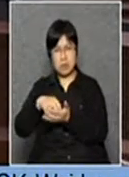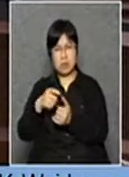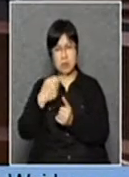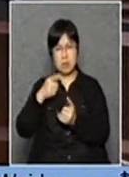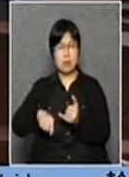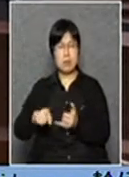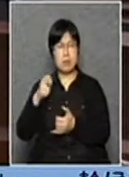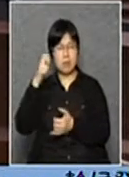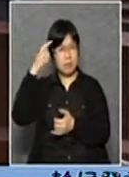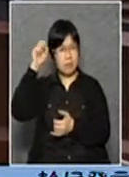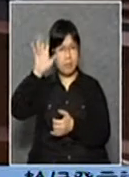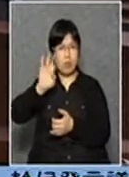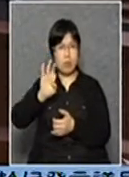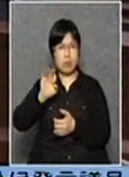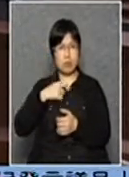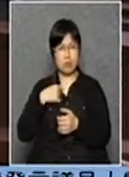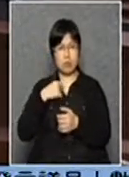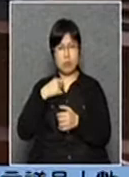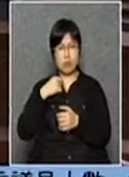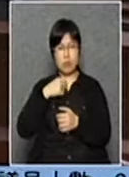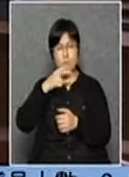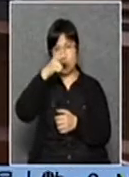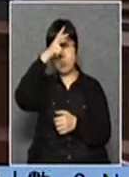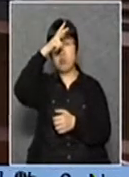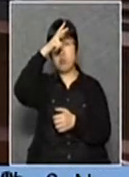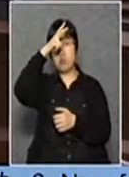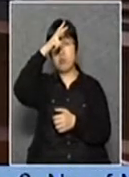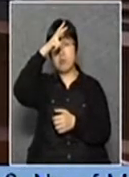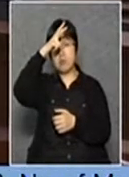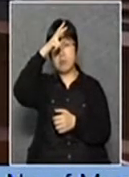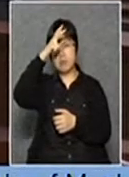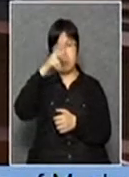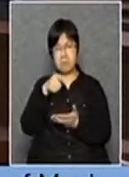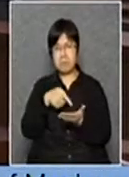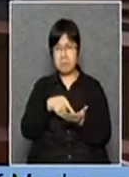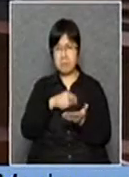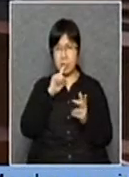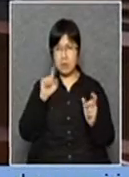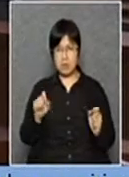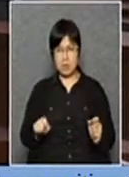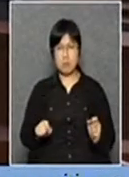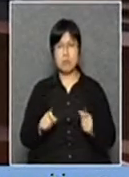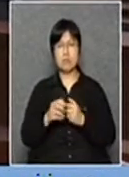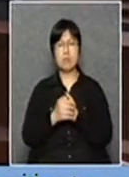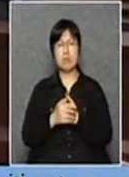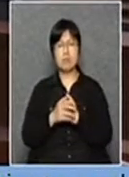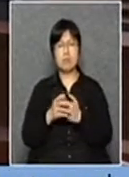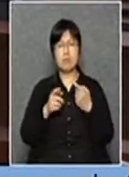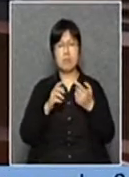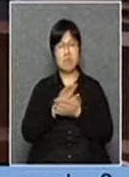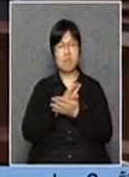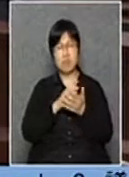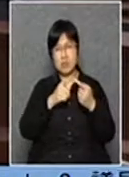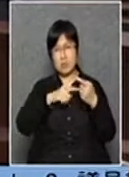至乎咧。這個中國人的官字呢，其實是可圈可點的。當然這個是我們幾千年的文化的問